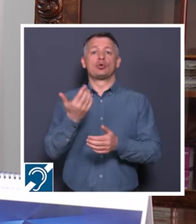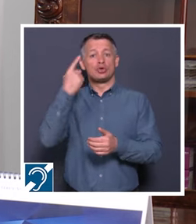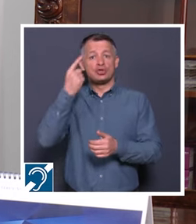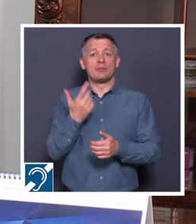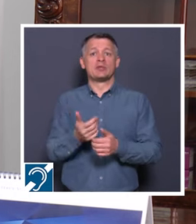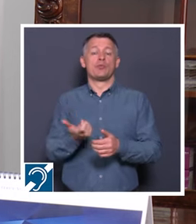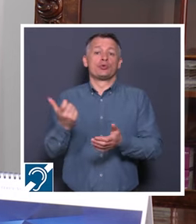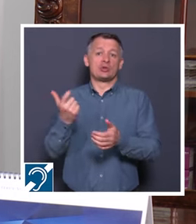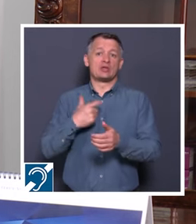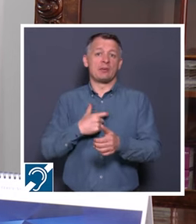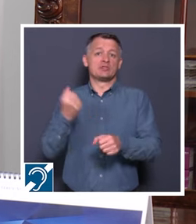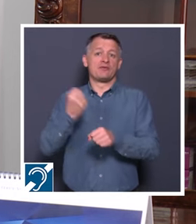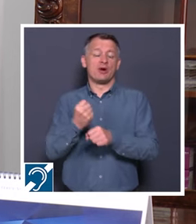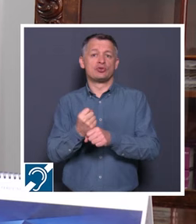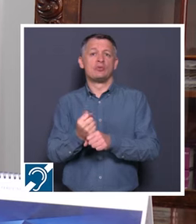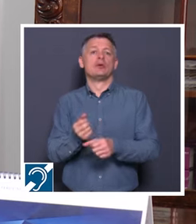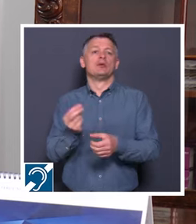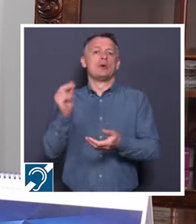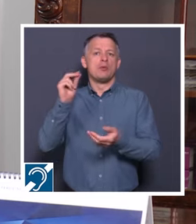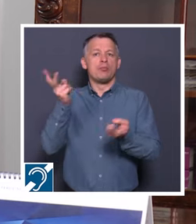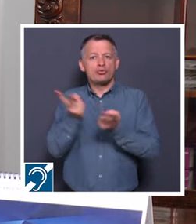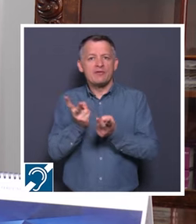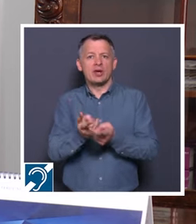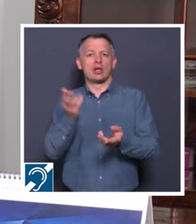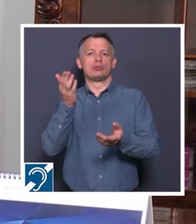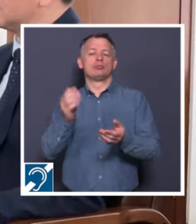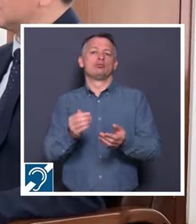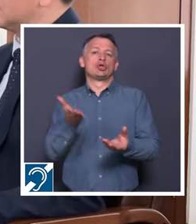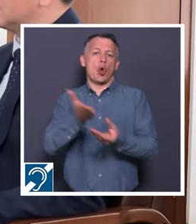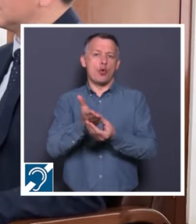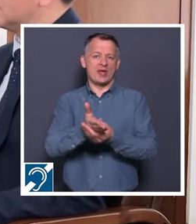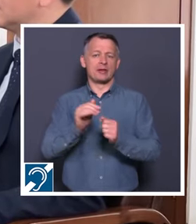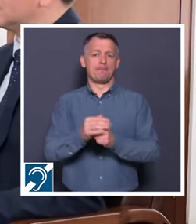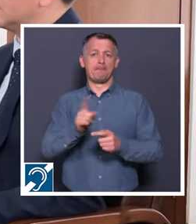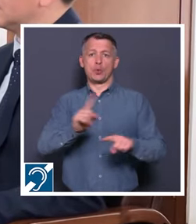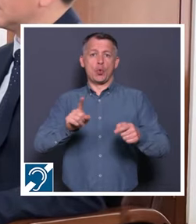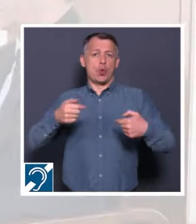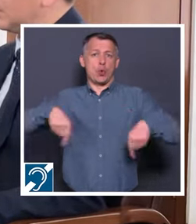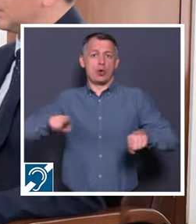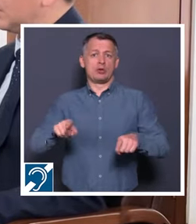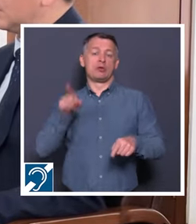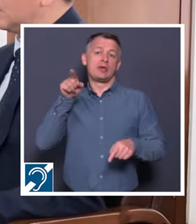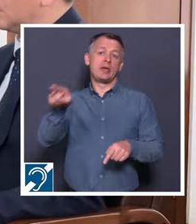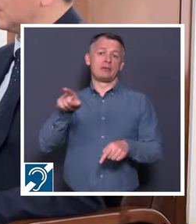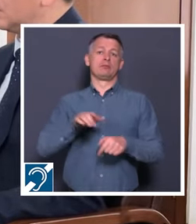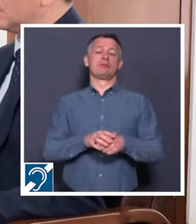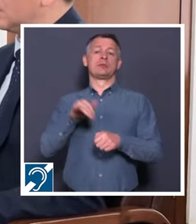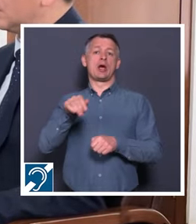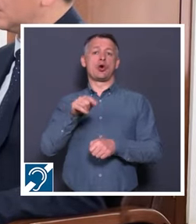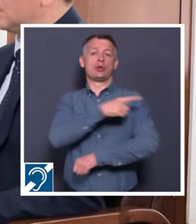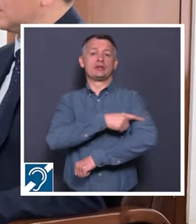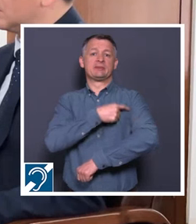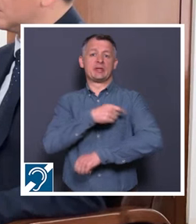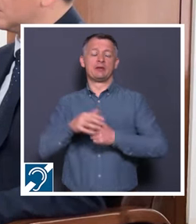să o intabulăm cu anumită valoare. Nu noi, ci managementul Spitalului Marie Curie. Nu sunt acte în plus, sunt